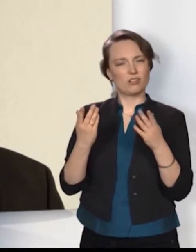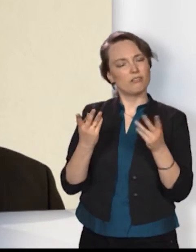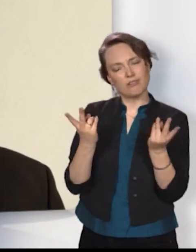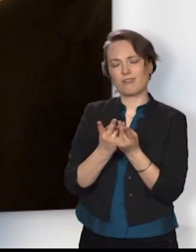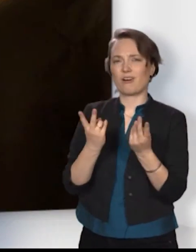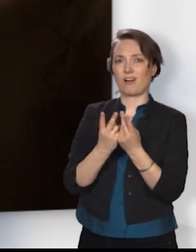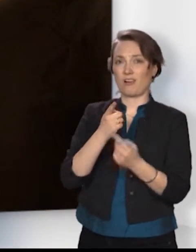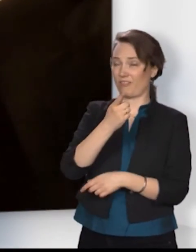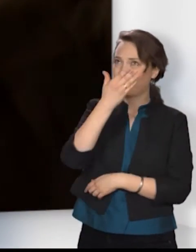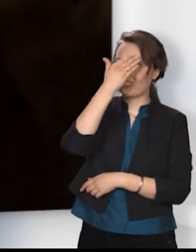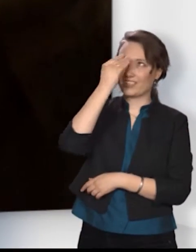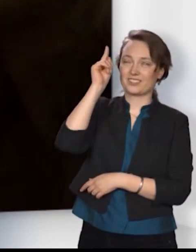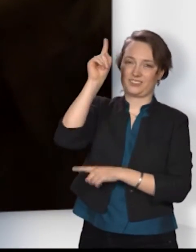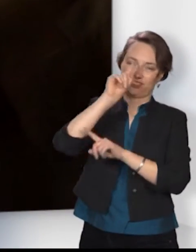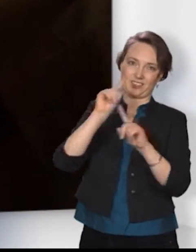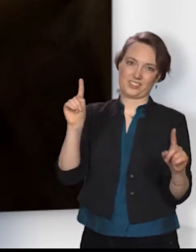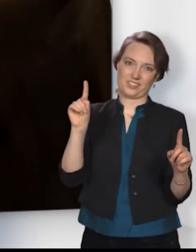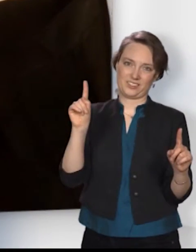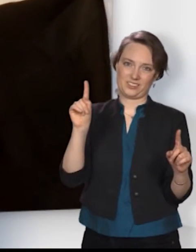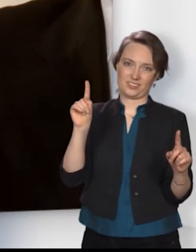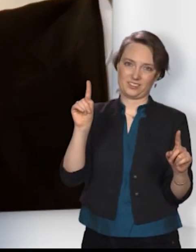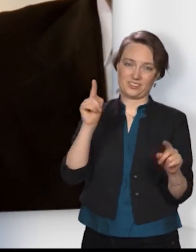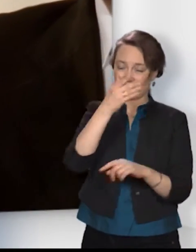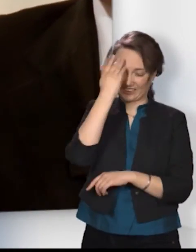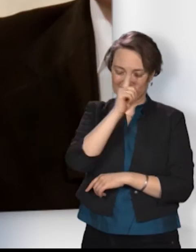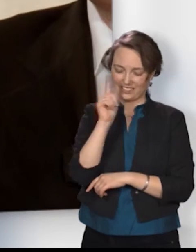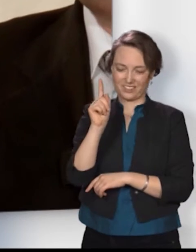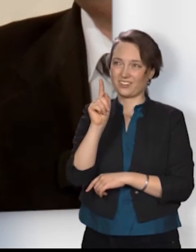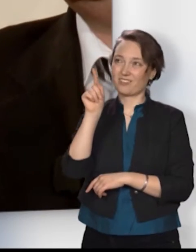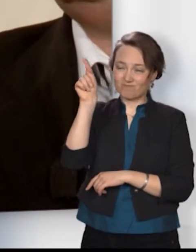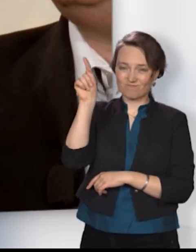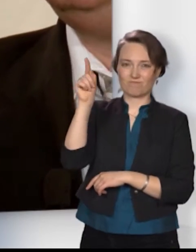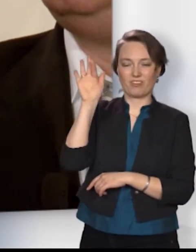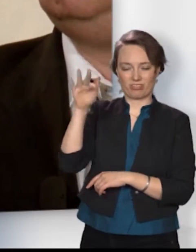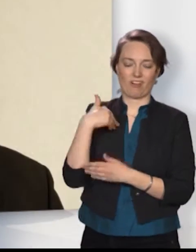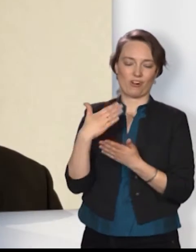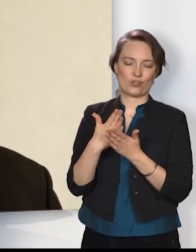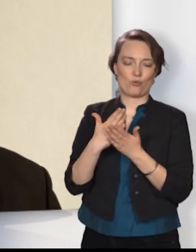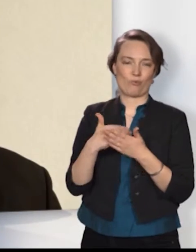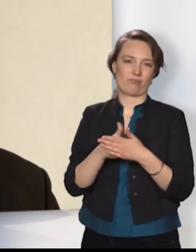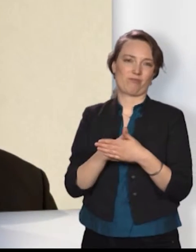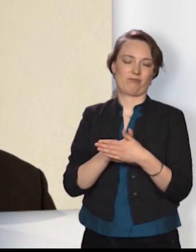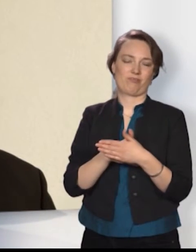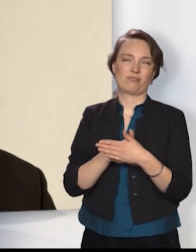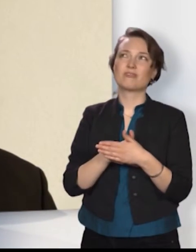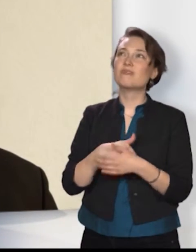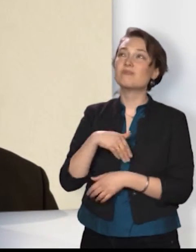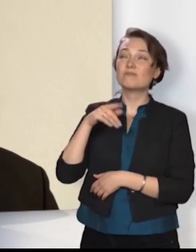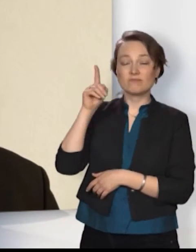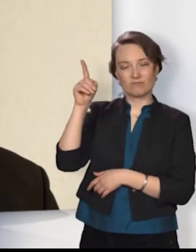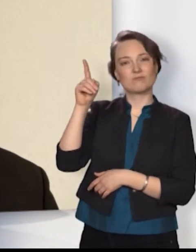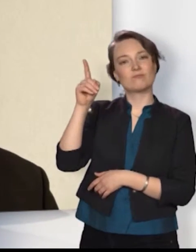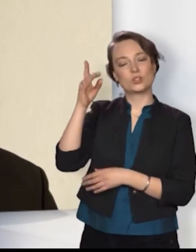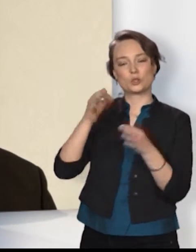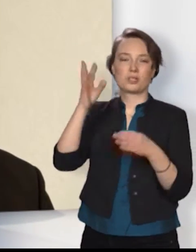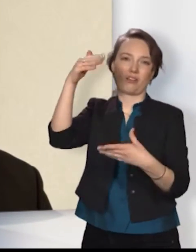vergessen, den Sie in der Hinterhand haben, der für Sie mit im Spiel ist